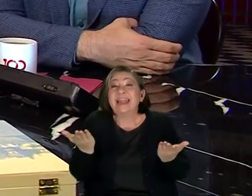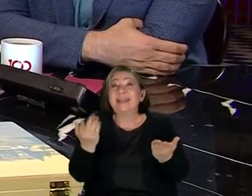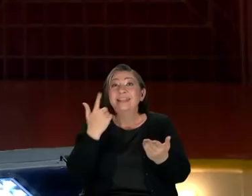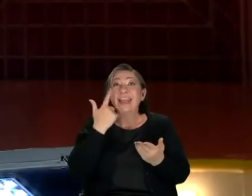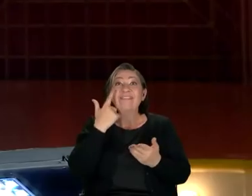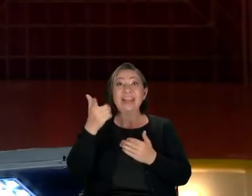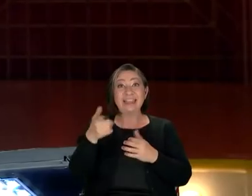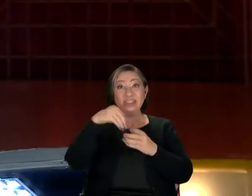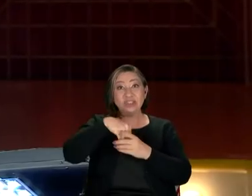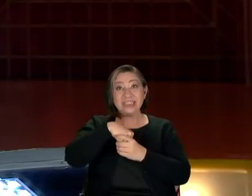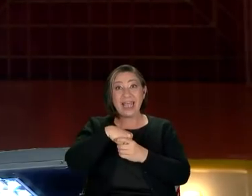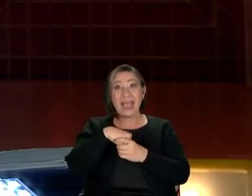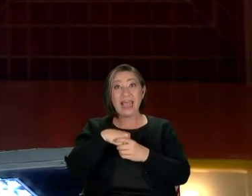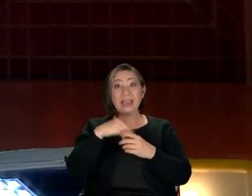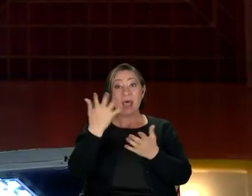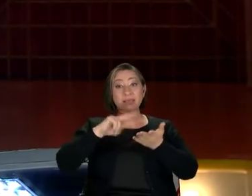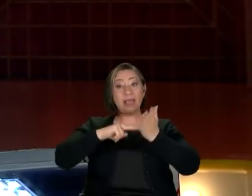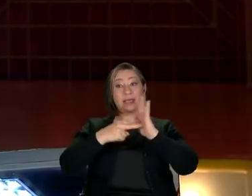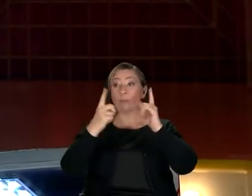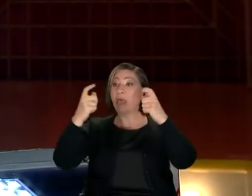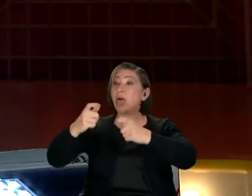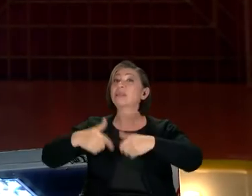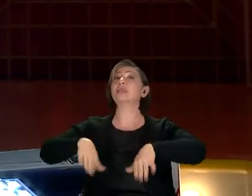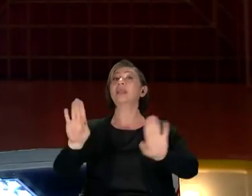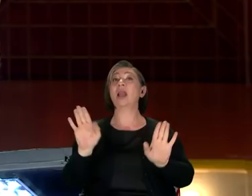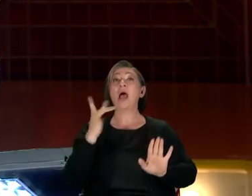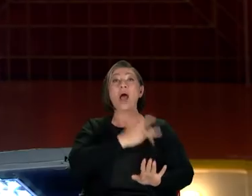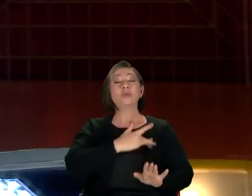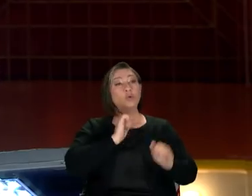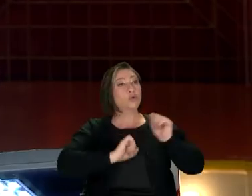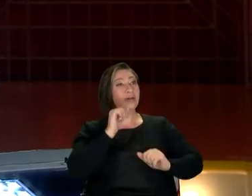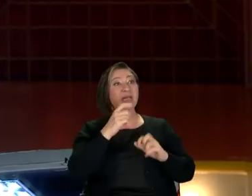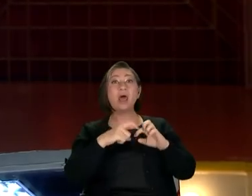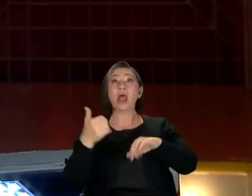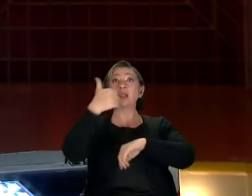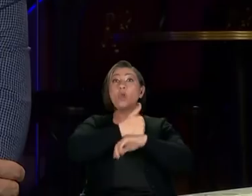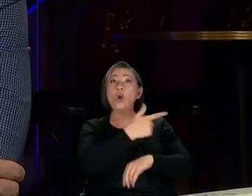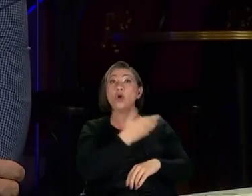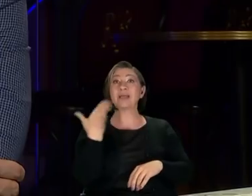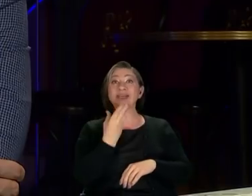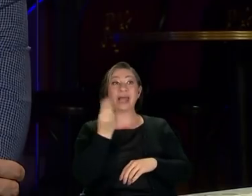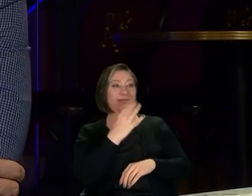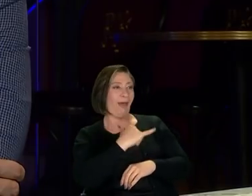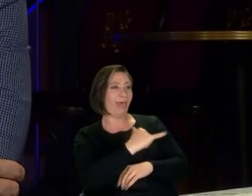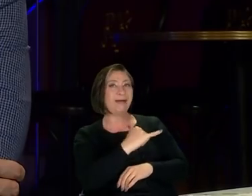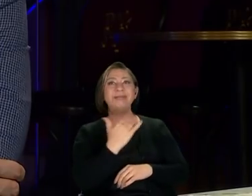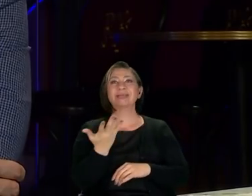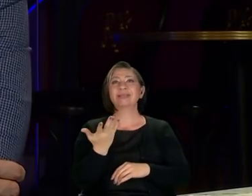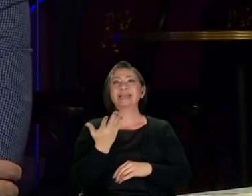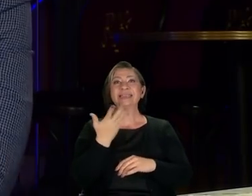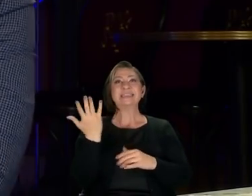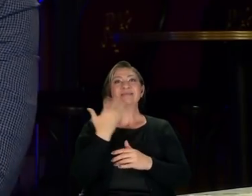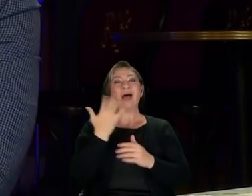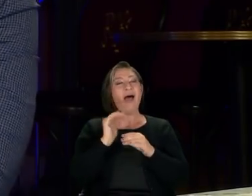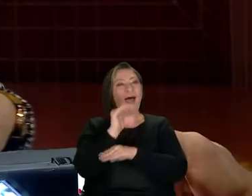daha teknik bir yerde değil de Anadolu Üniversitesi Rektörlüğü gibi gençlere daha yakın,